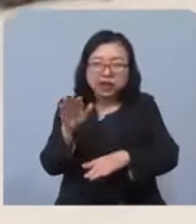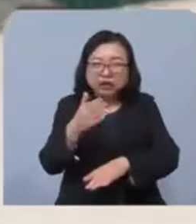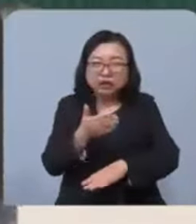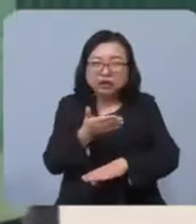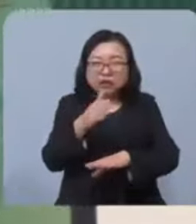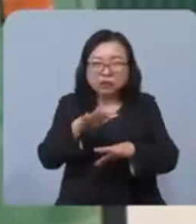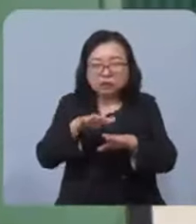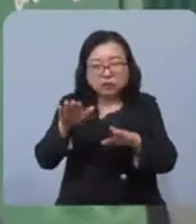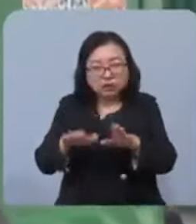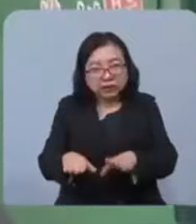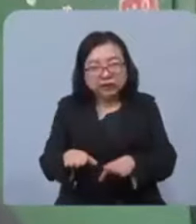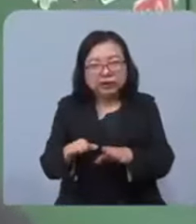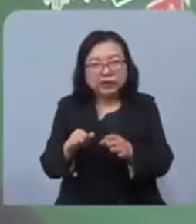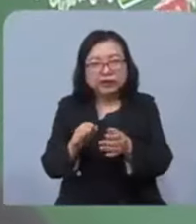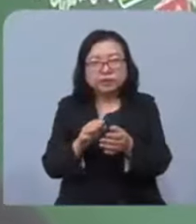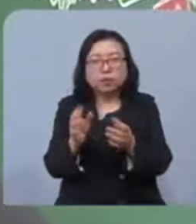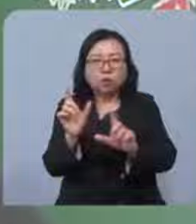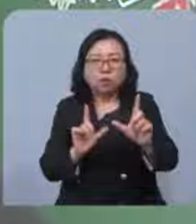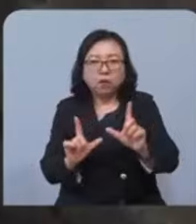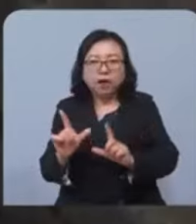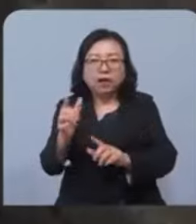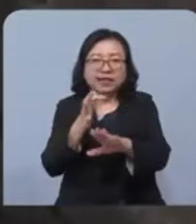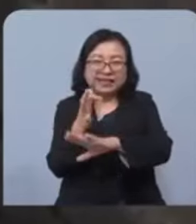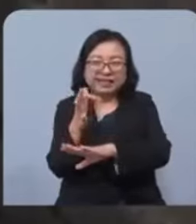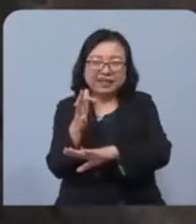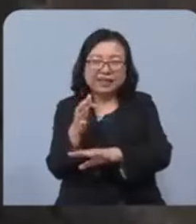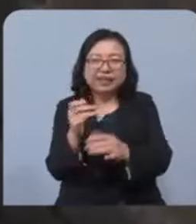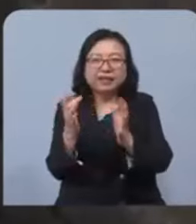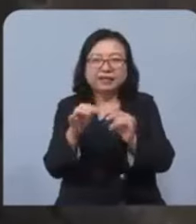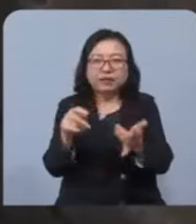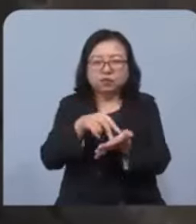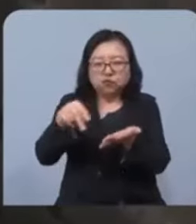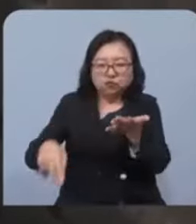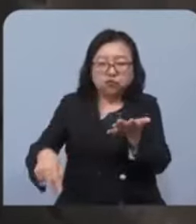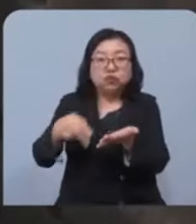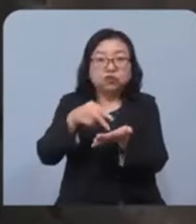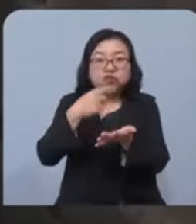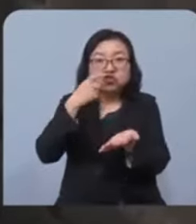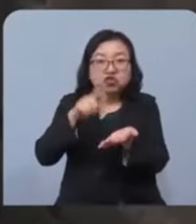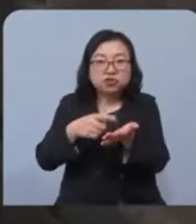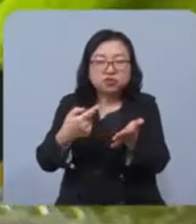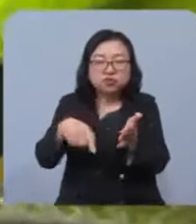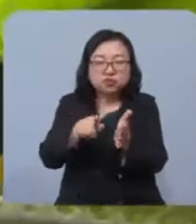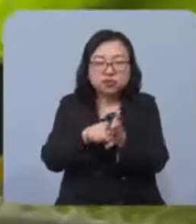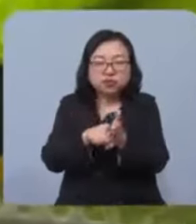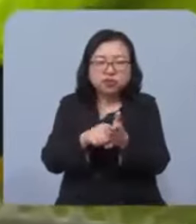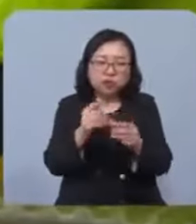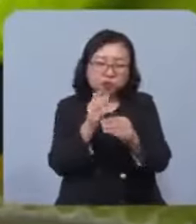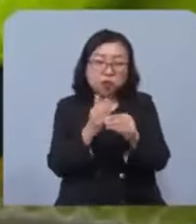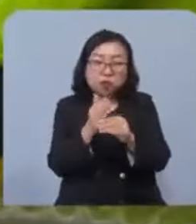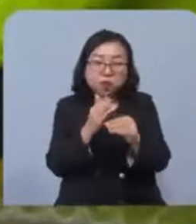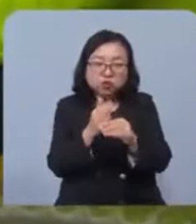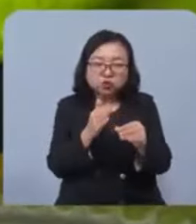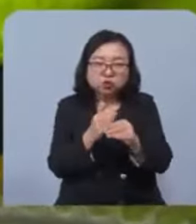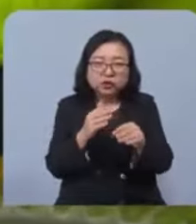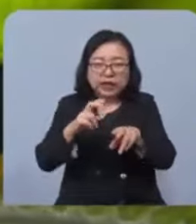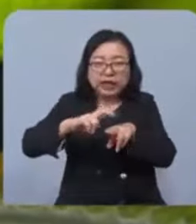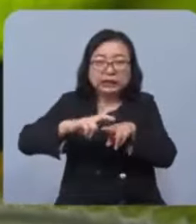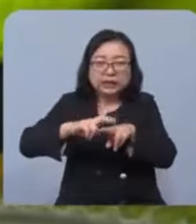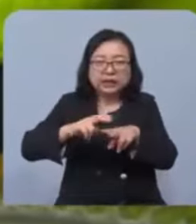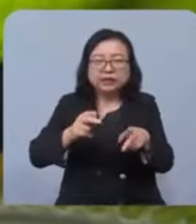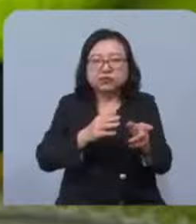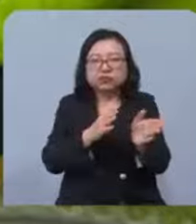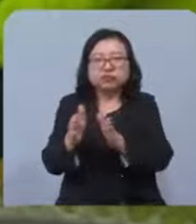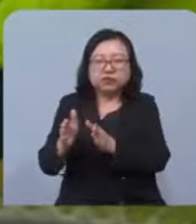청소차입니다. 수거원들이 수월하게 타고 내리도록 운전석과 수거 공간 사이에 수거원들이 탈 자리를